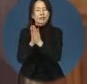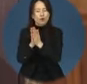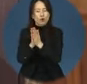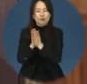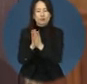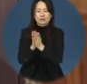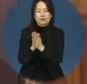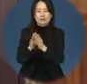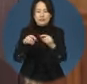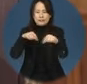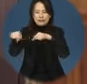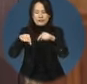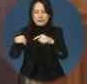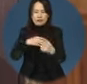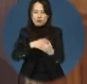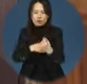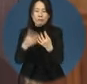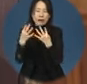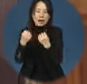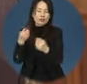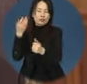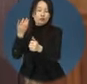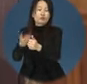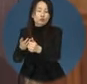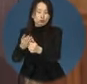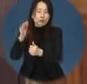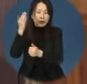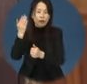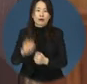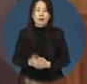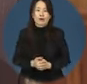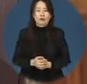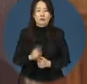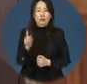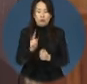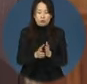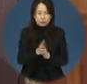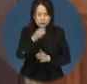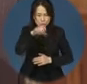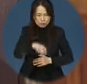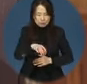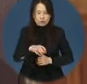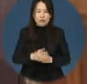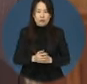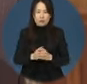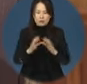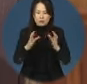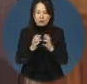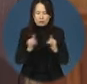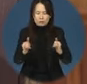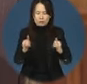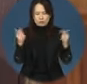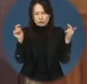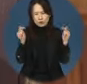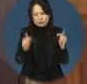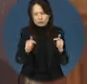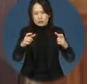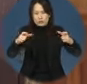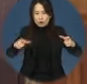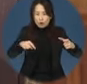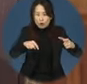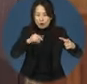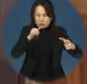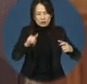있고요 너 어떤 시에서는 특별하게 그 이제 제대로 예를 들어 인구감소 질기다 했을 때는 여러가지 특례를